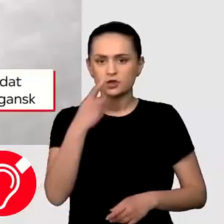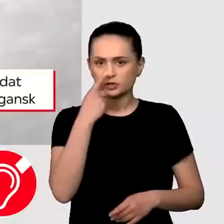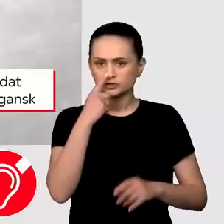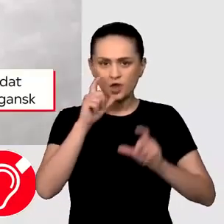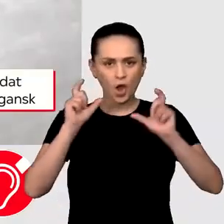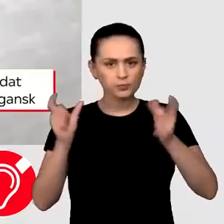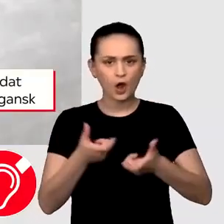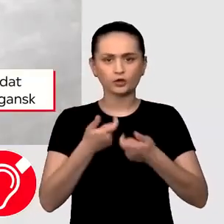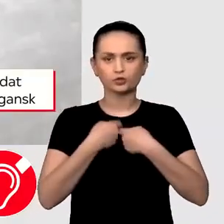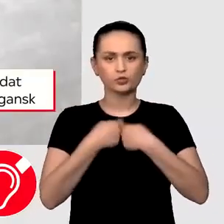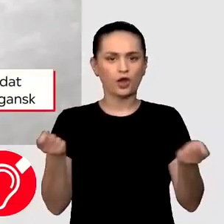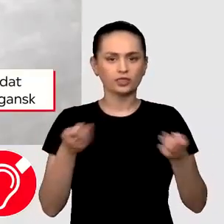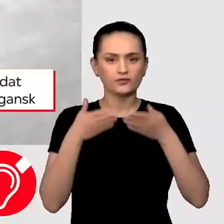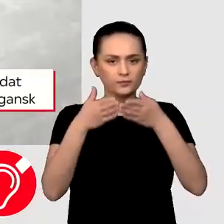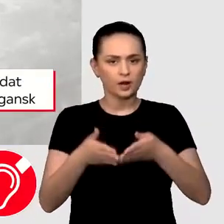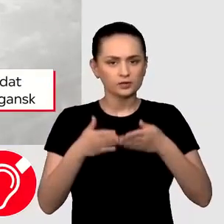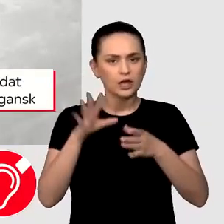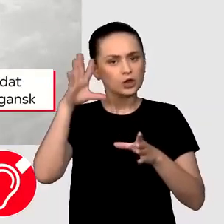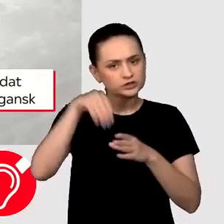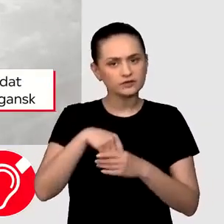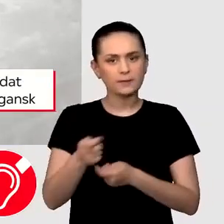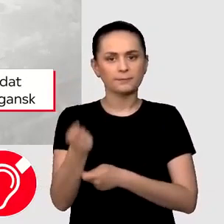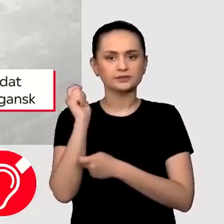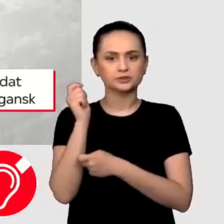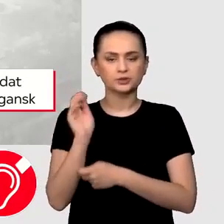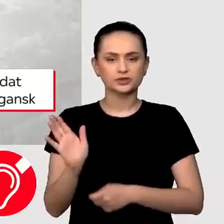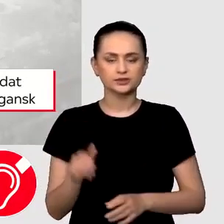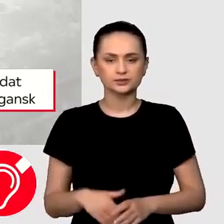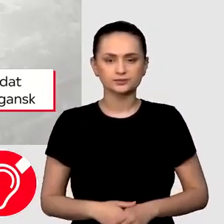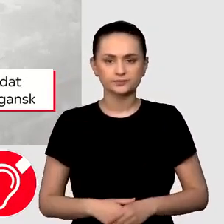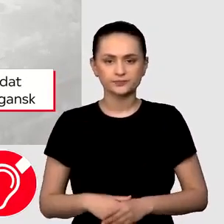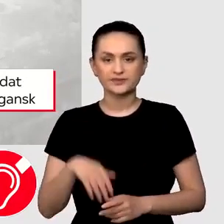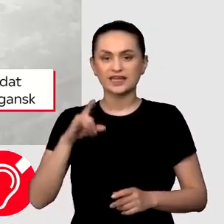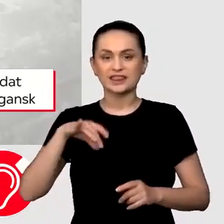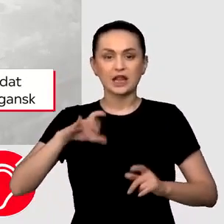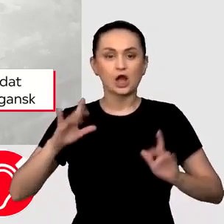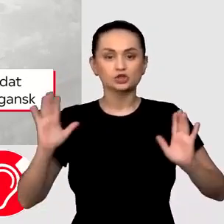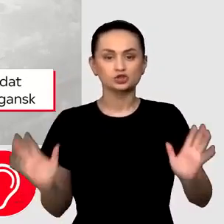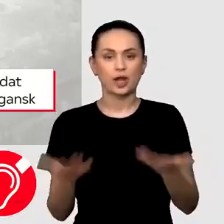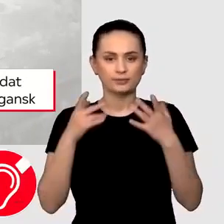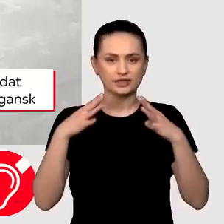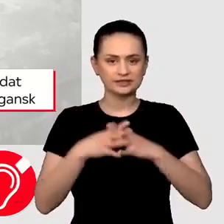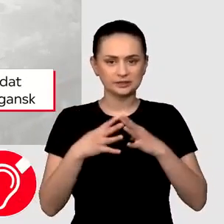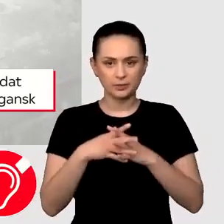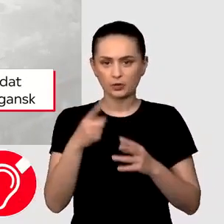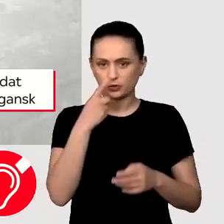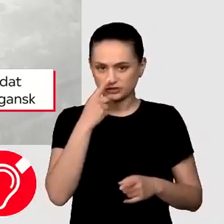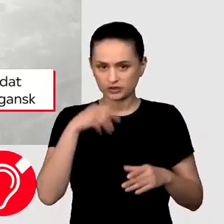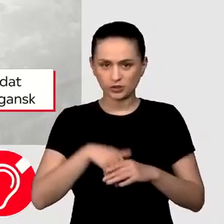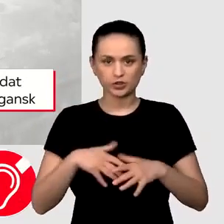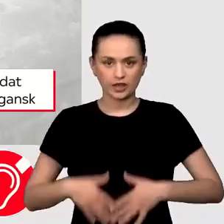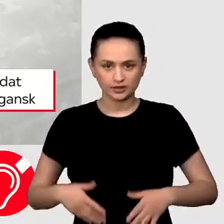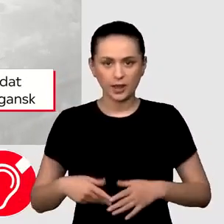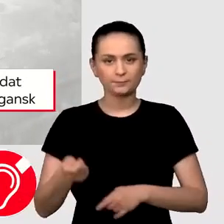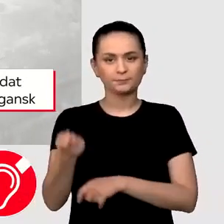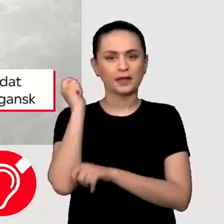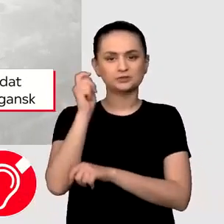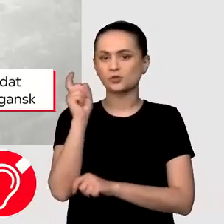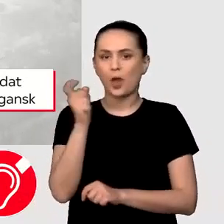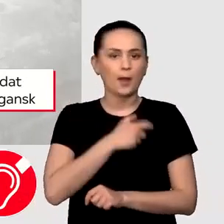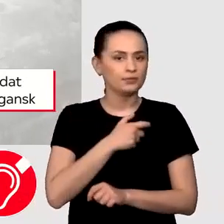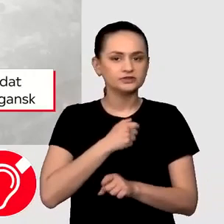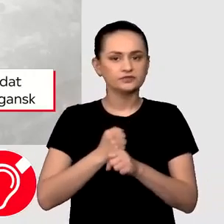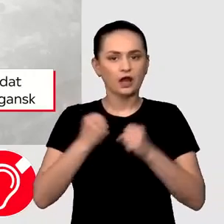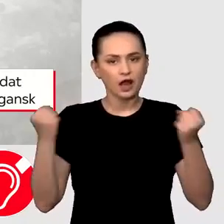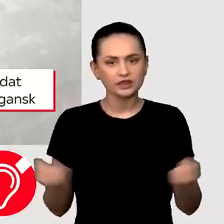Rușii au blocat navigația tuturor embarcațiunilor, inclusiv a celor de pescuit. Încă de la începutul invaziei ruse în Ucraina, pescarii